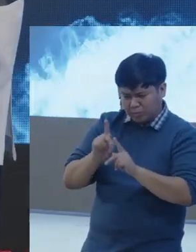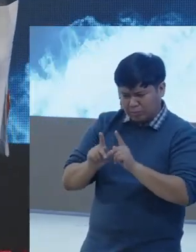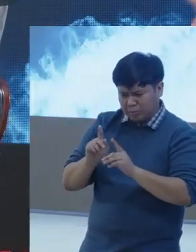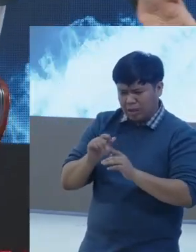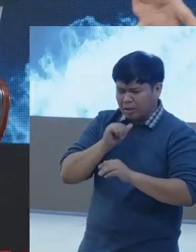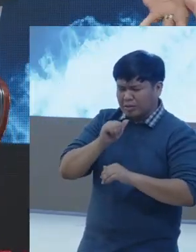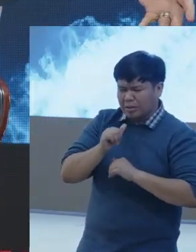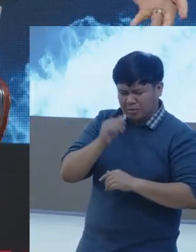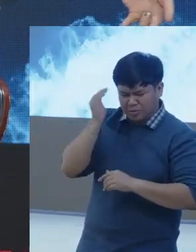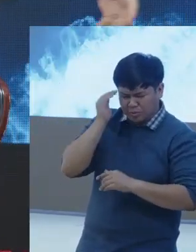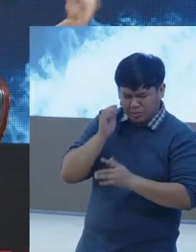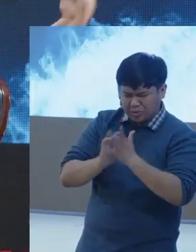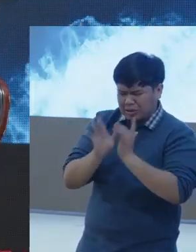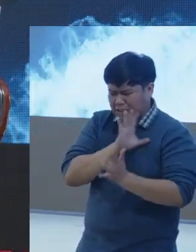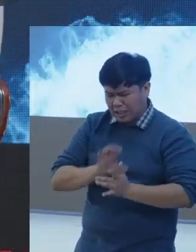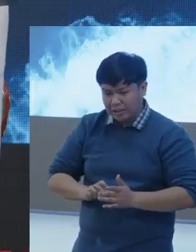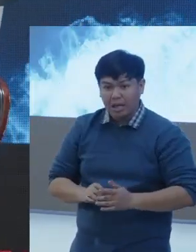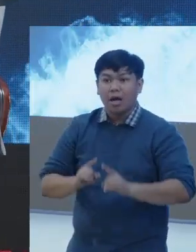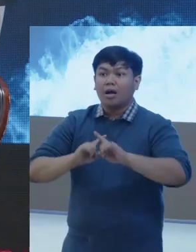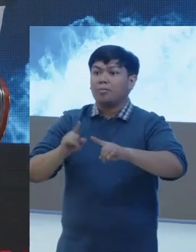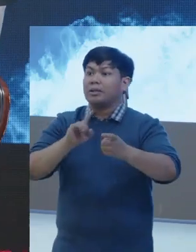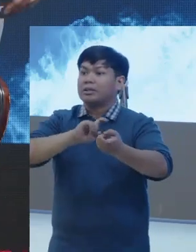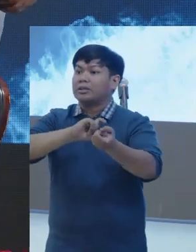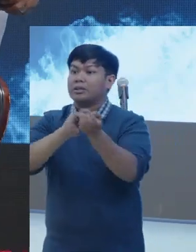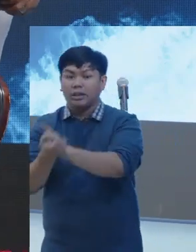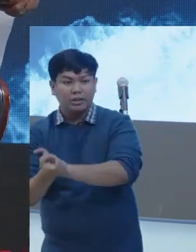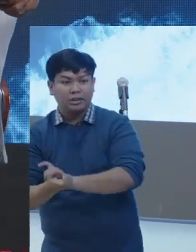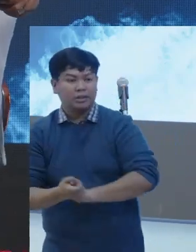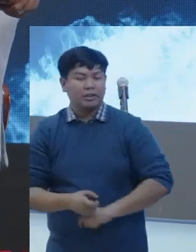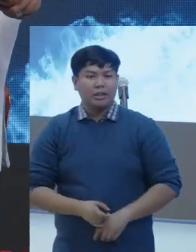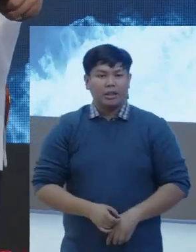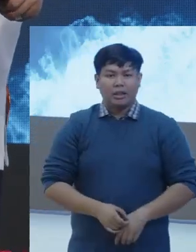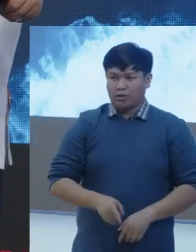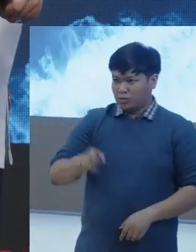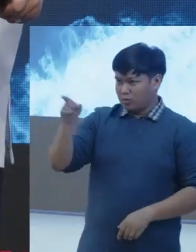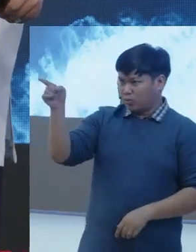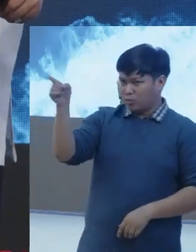buong Sanhedrin. Sabi niya, listen to my words.